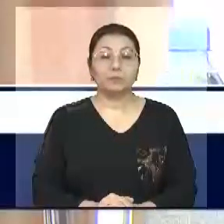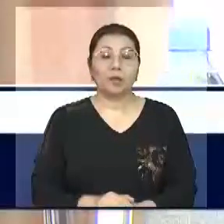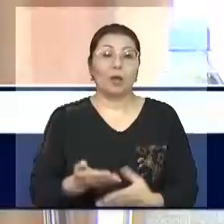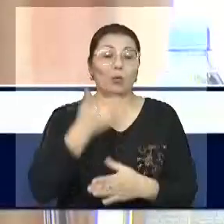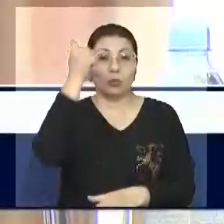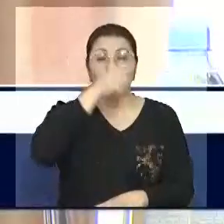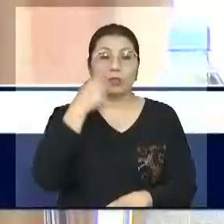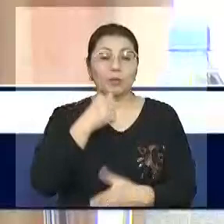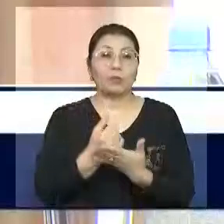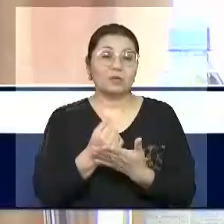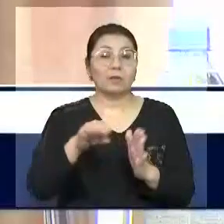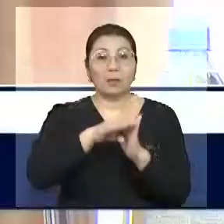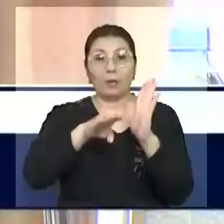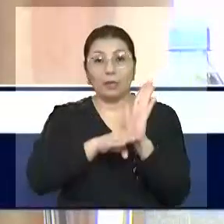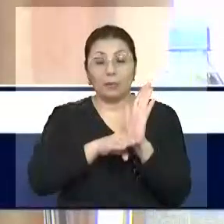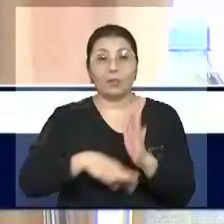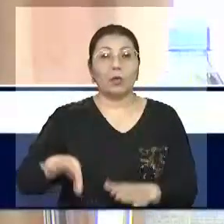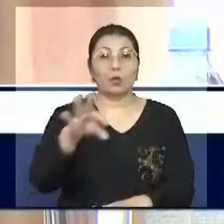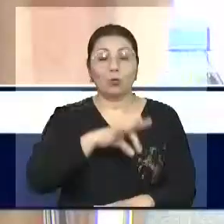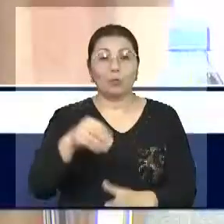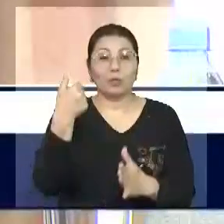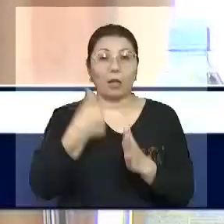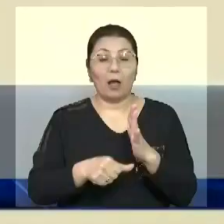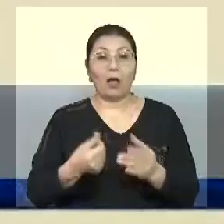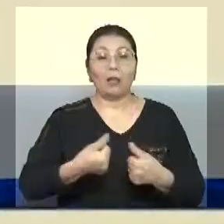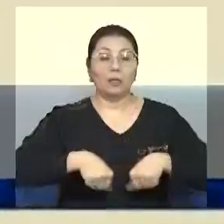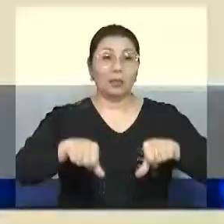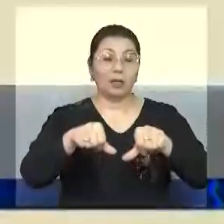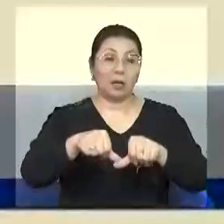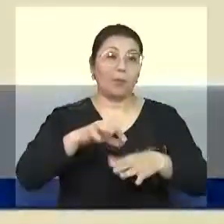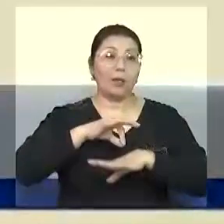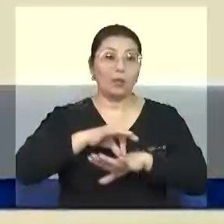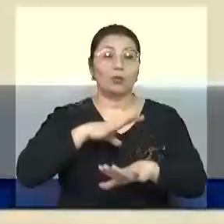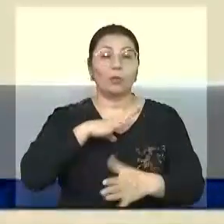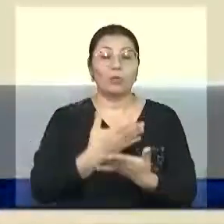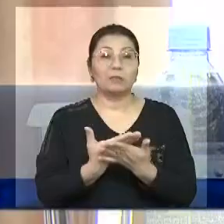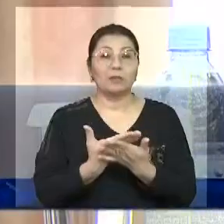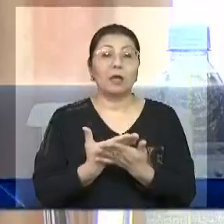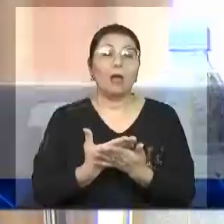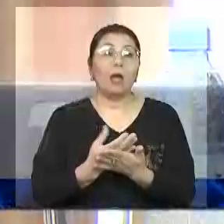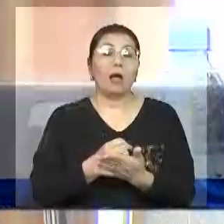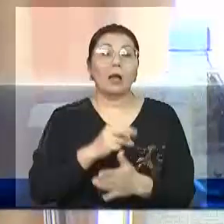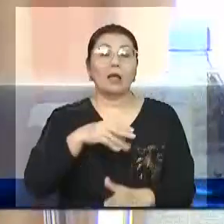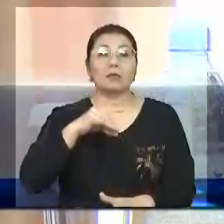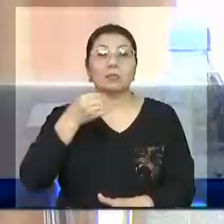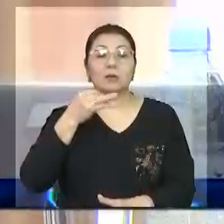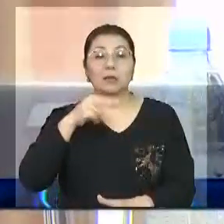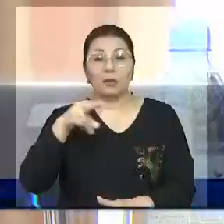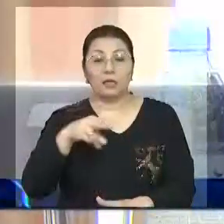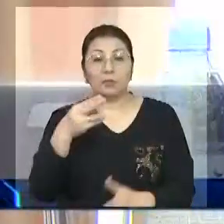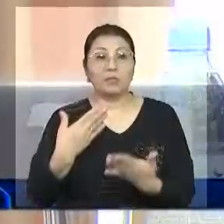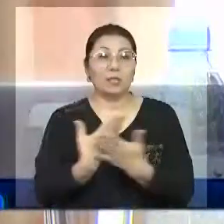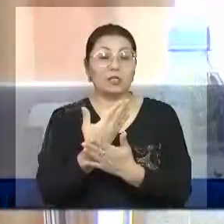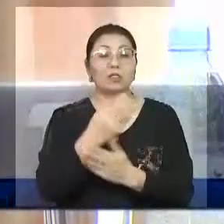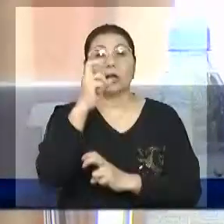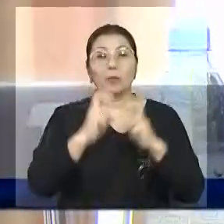Өткен жылы акселерация бағдарламасынан облыстағы 6 компания өткен. Ал Қазтрейд желісі бойынша жаңа Әлжан диірмен